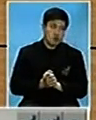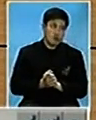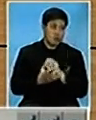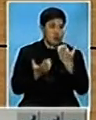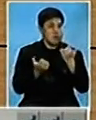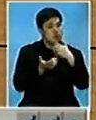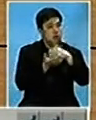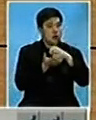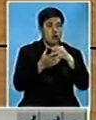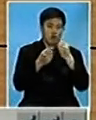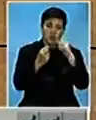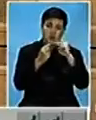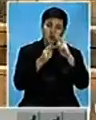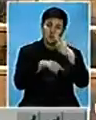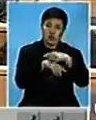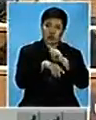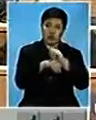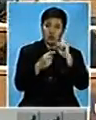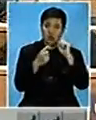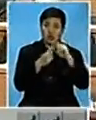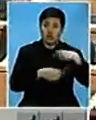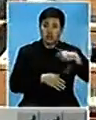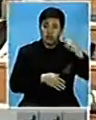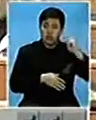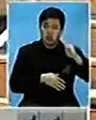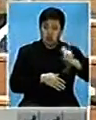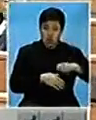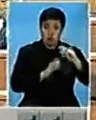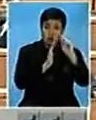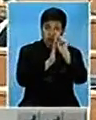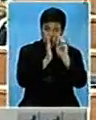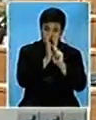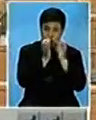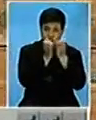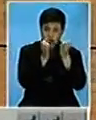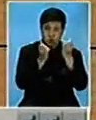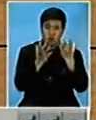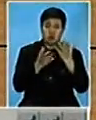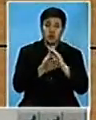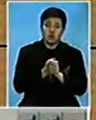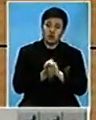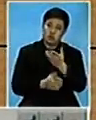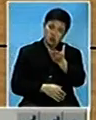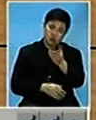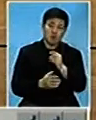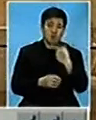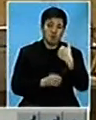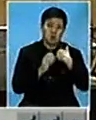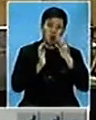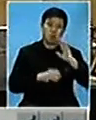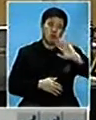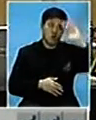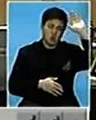ประธานว่าศาลรัฐธรรมนูญได้ถูกโจมตี ท่านวัชระครับมีผู้ประท้วง